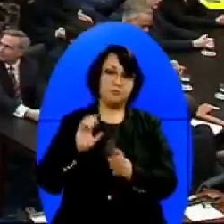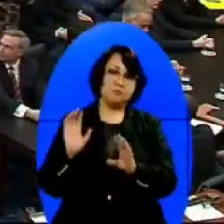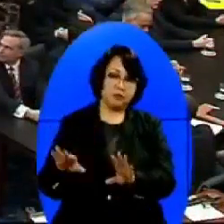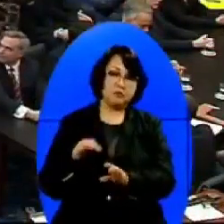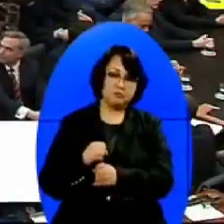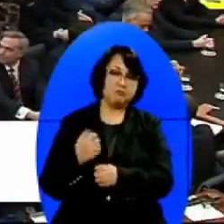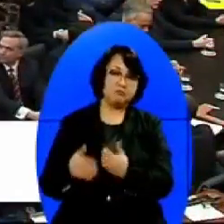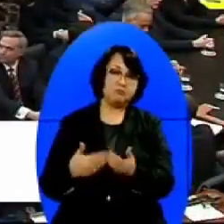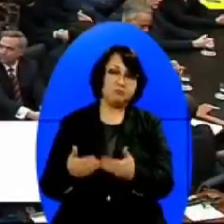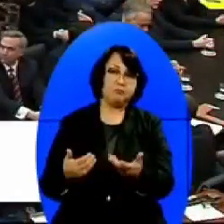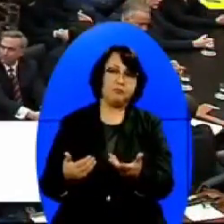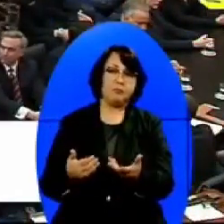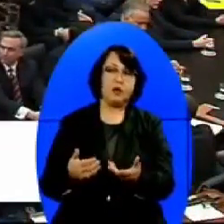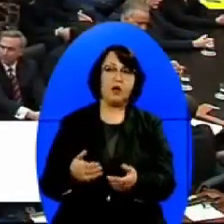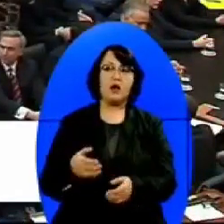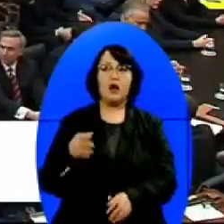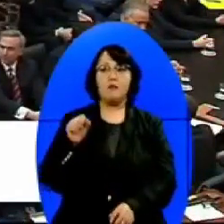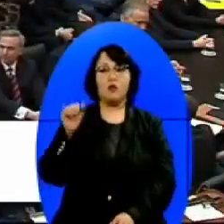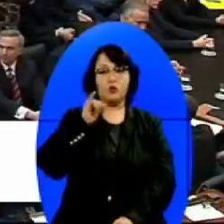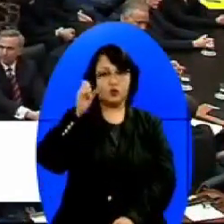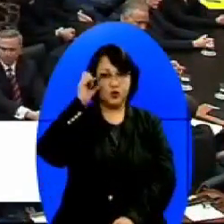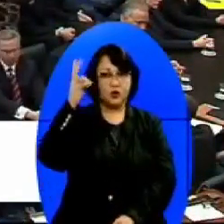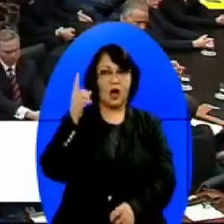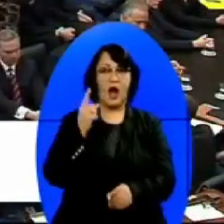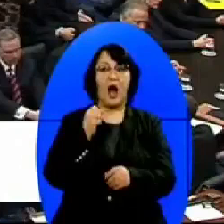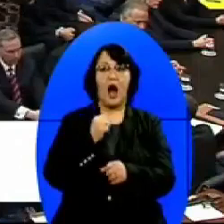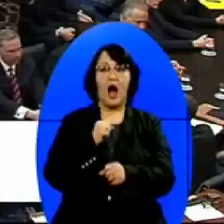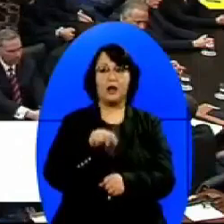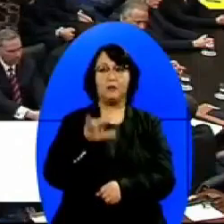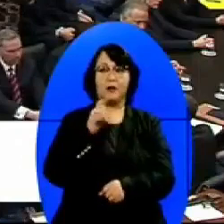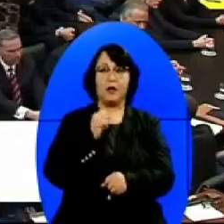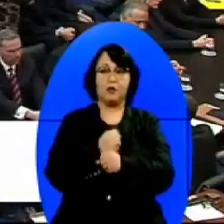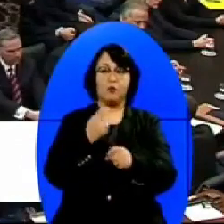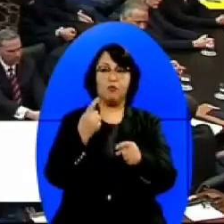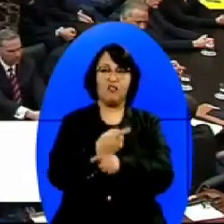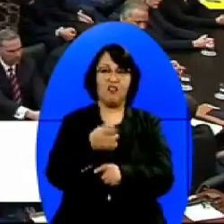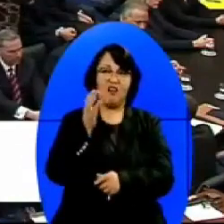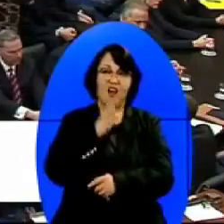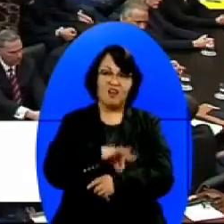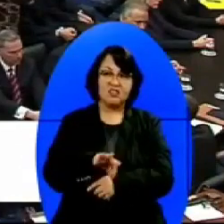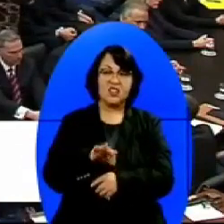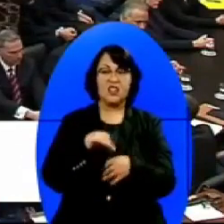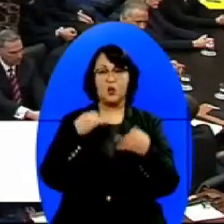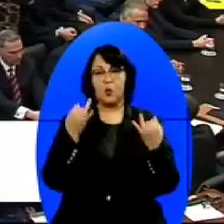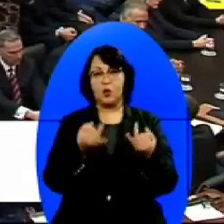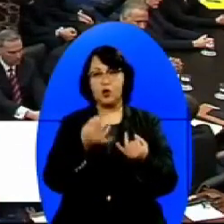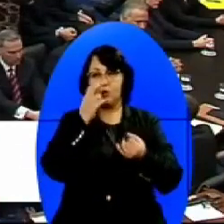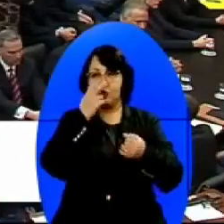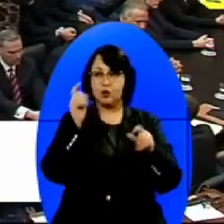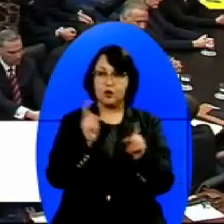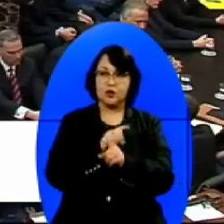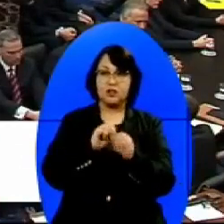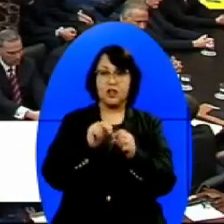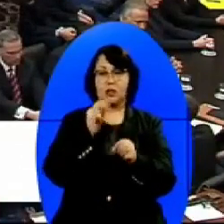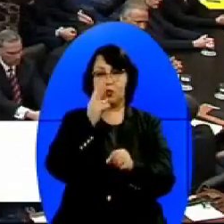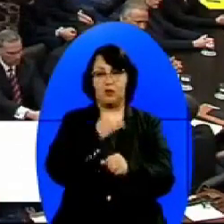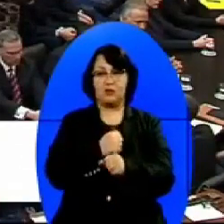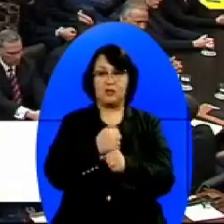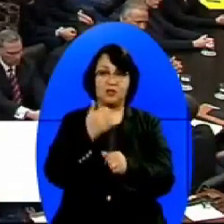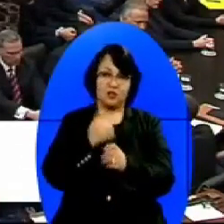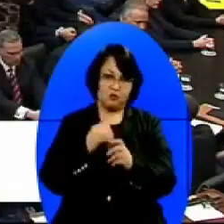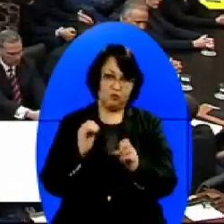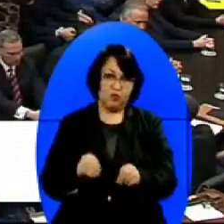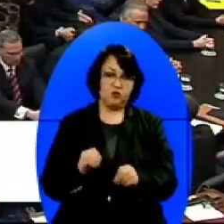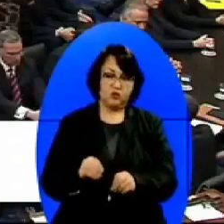Цагаан орны тэргүүнийг албан тушаалаа уруулан ашигласан конгрессийн мөрдөн шалгах ажиллагаанд саад учруулсан гэсэн хоёр үндэслэлээр буруутгаж энэ